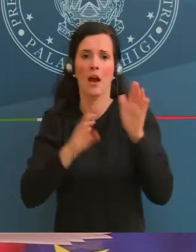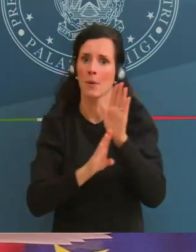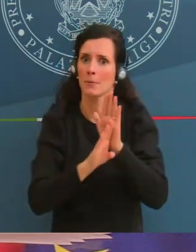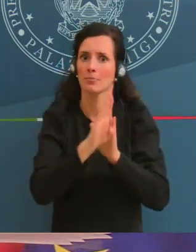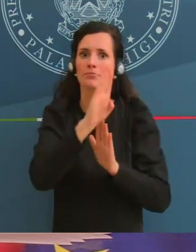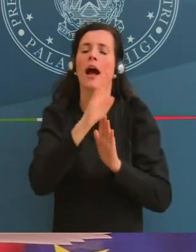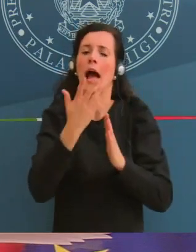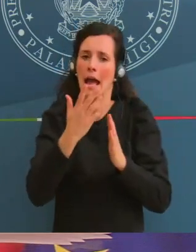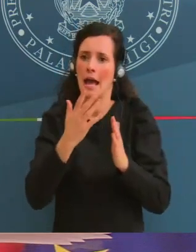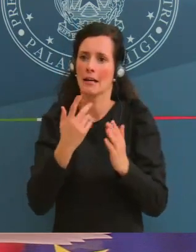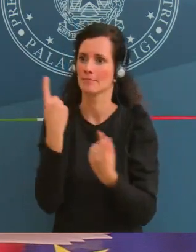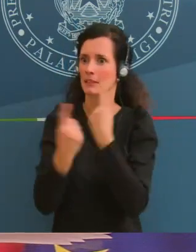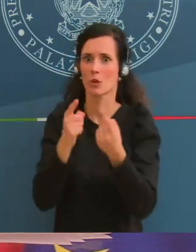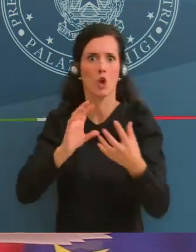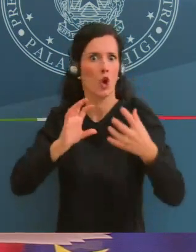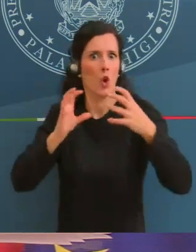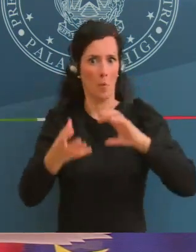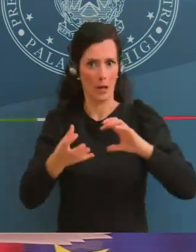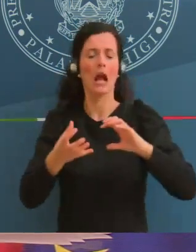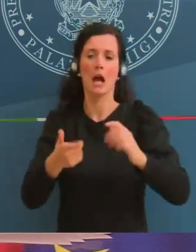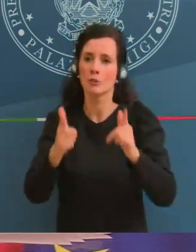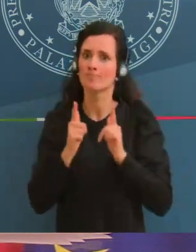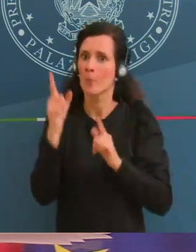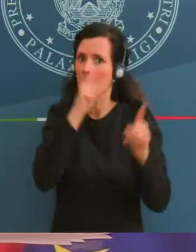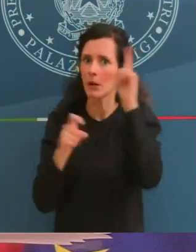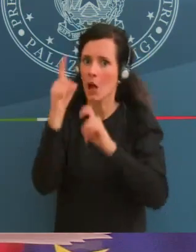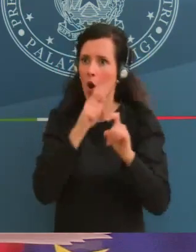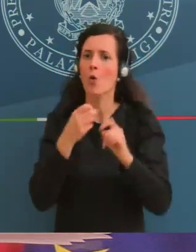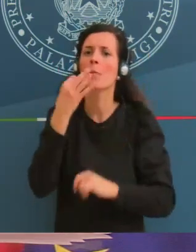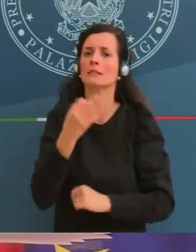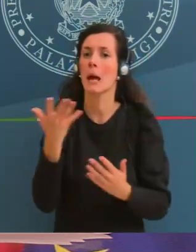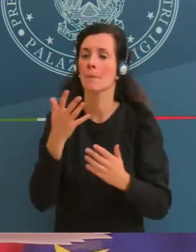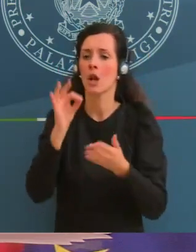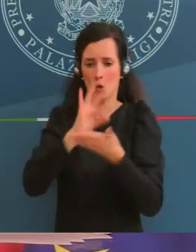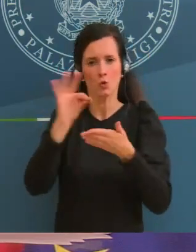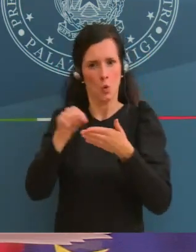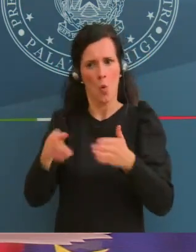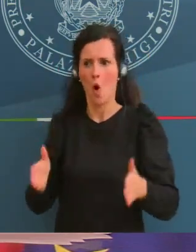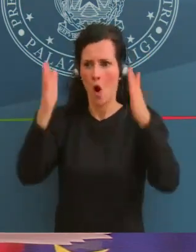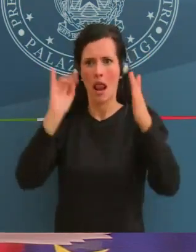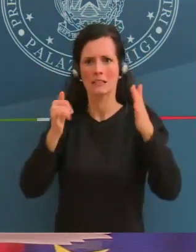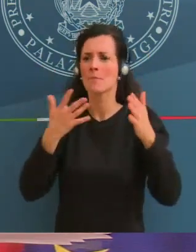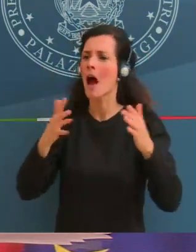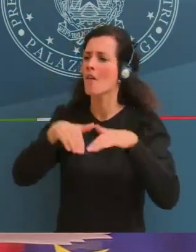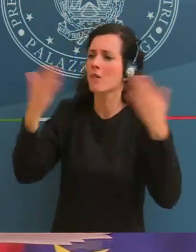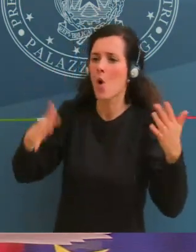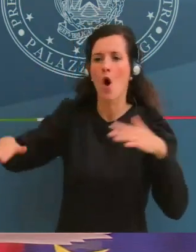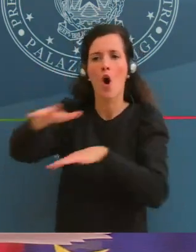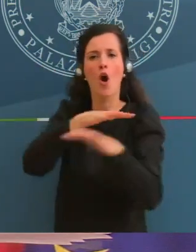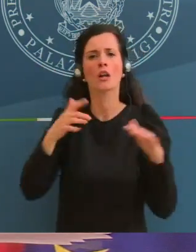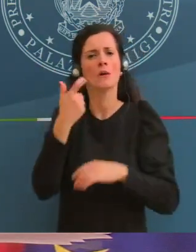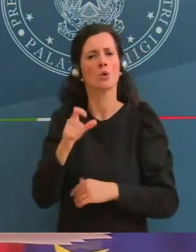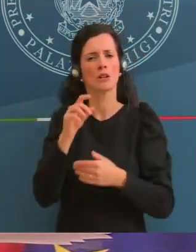i nostri ragazzi vanno a scuola ma poi quando escono soprattutto i più grandi escono da scuola poi si fermano rimangono